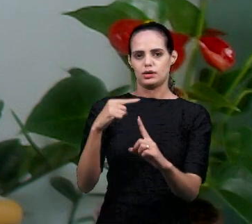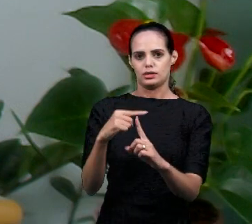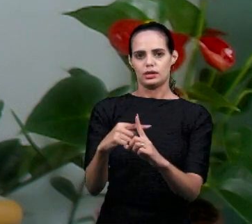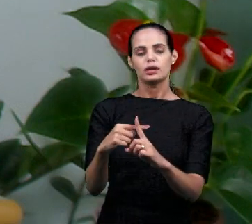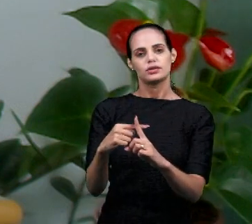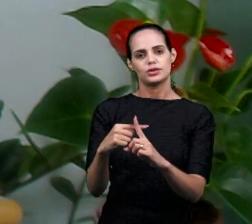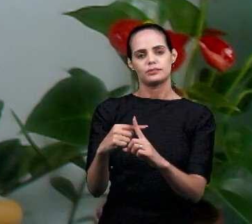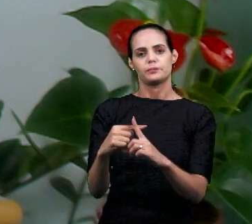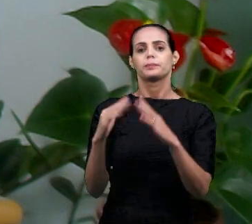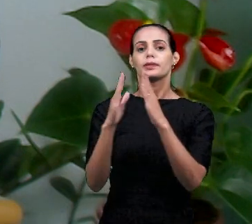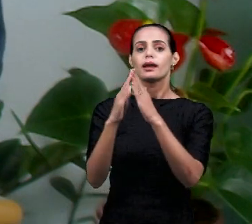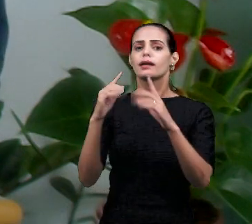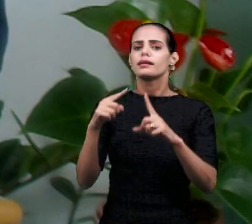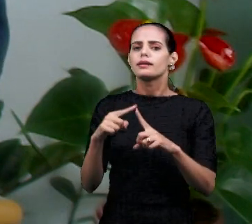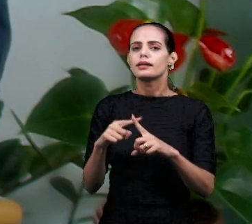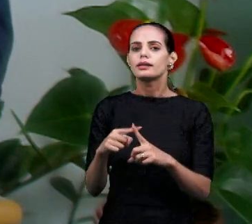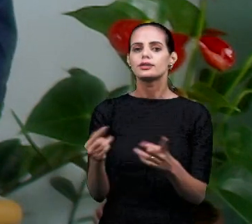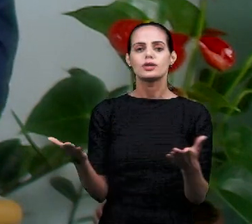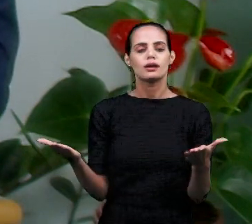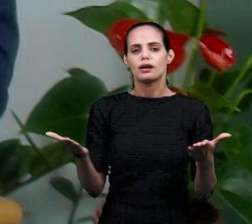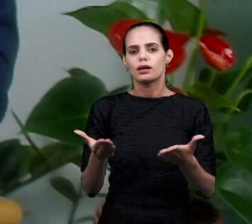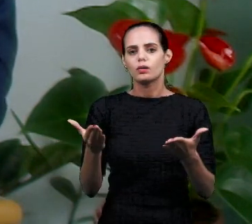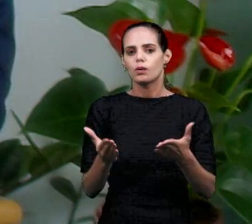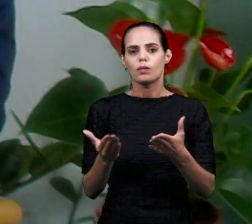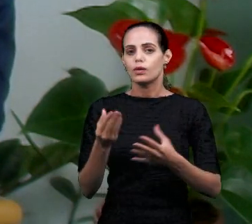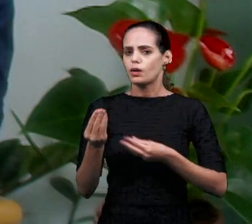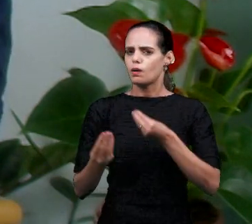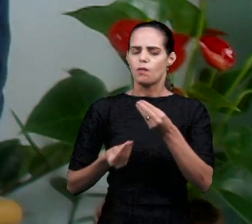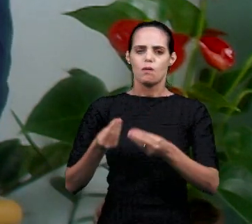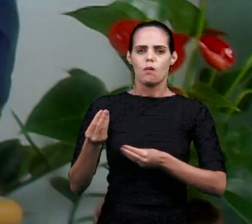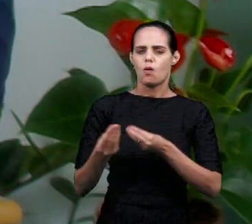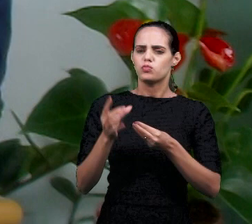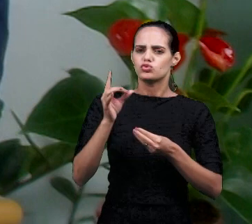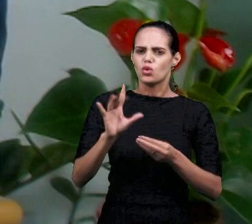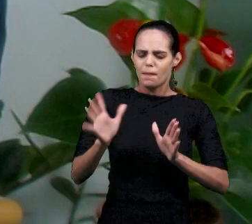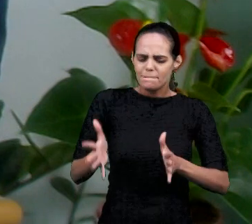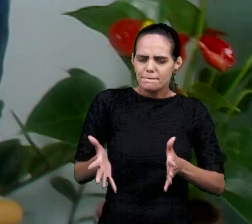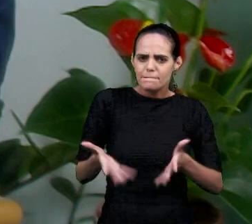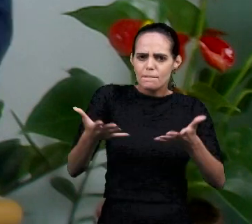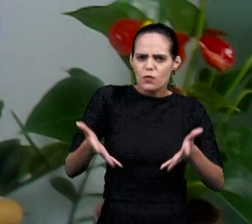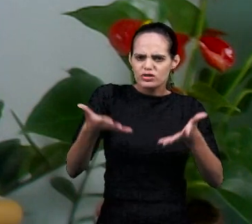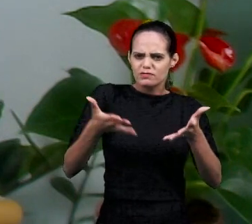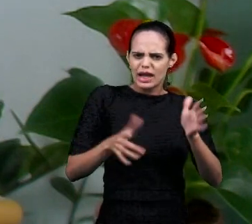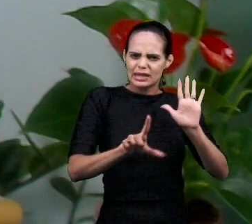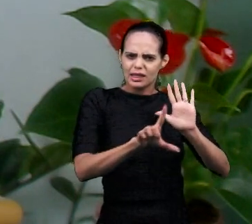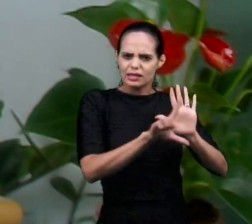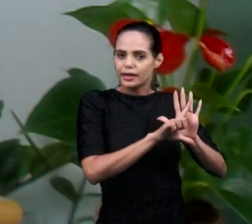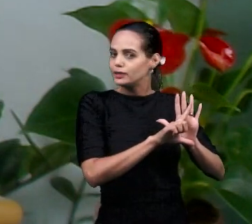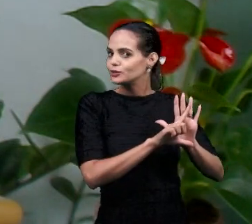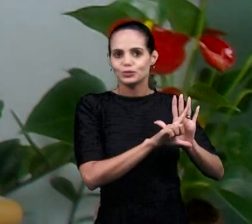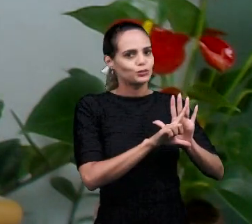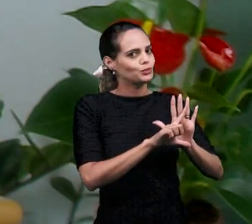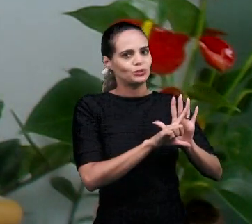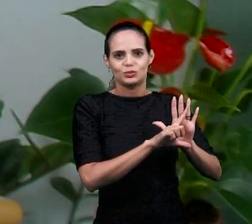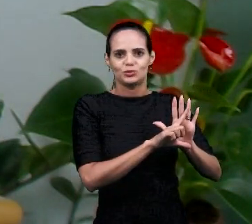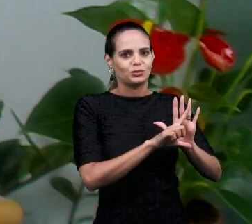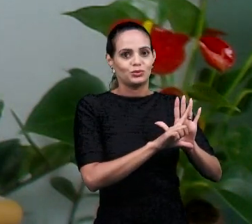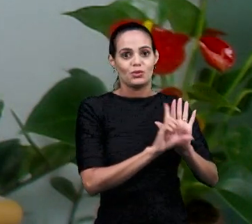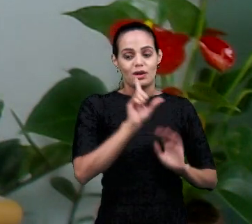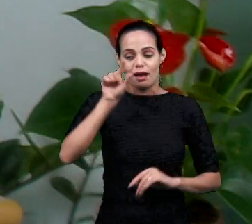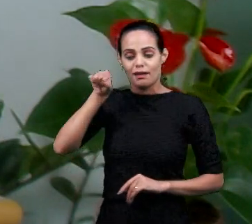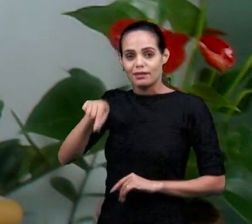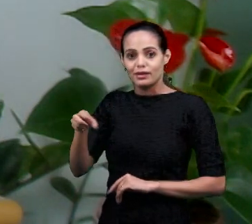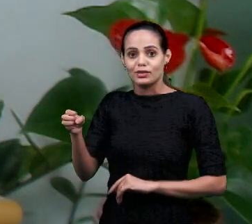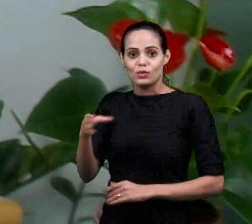de l'Église. Donc l'Église n'allait plus être motivée par la loi, mais elle serait amenée,